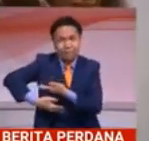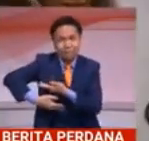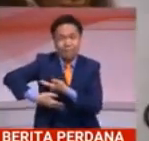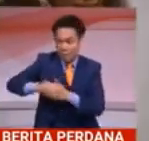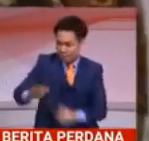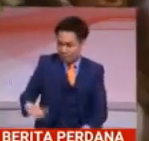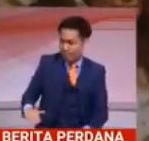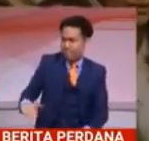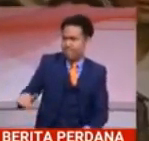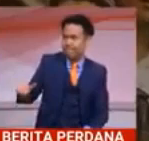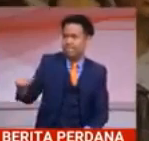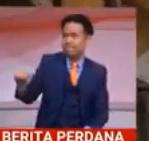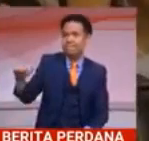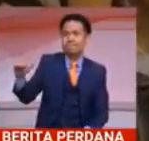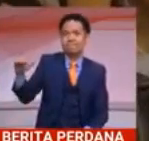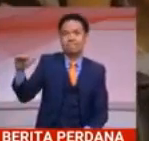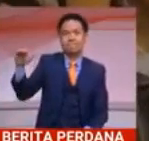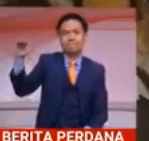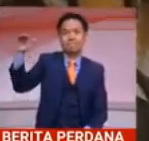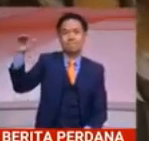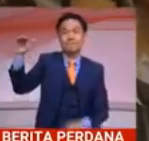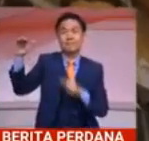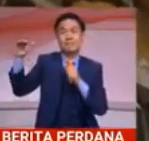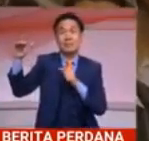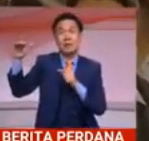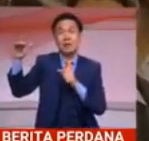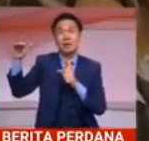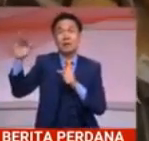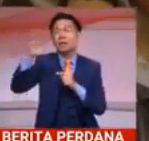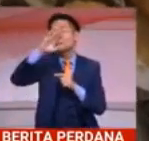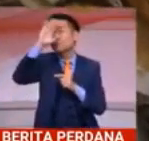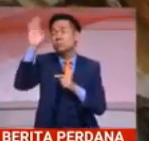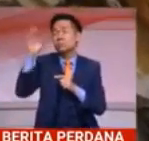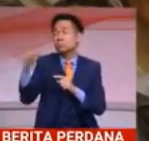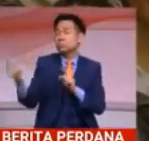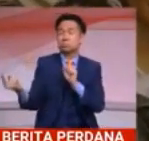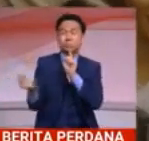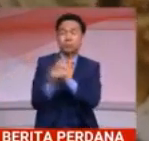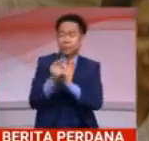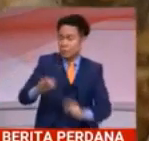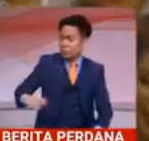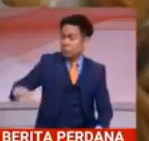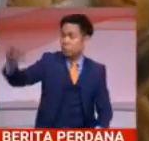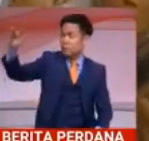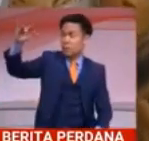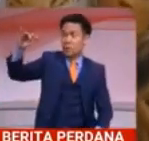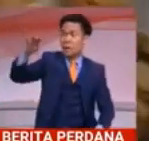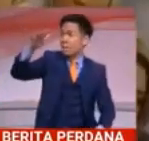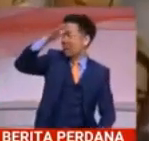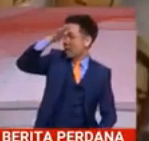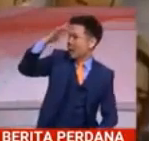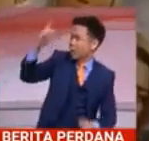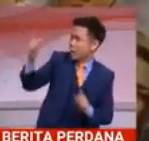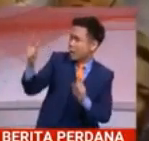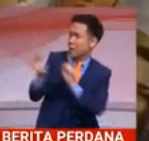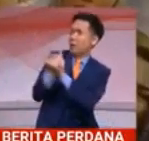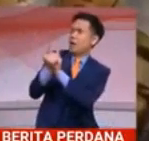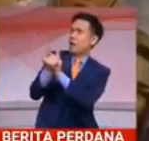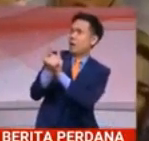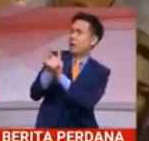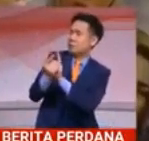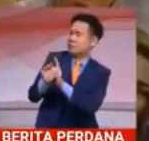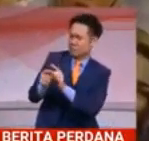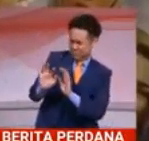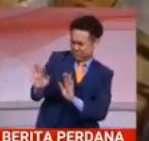yang dibesarkan yang di yang berpuluh-puluh tahun tak jumpa. Bila berjumpa, macam mana reaksi dia? Dan pada pemberikan mula dia tak